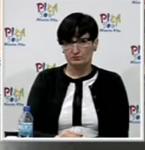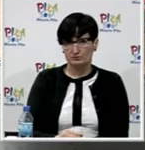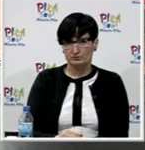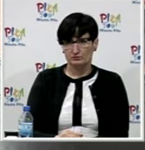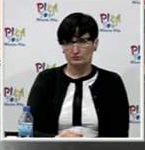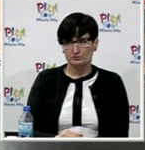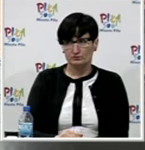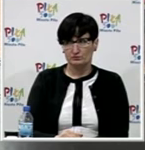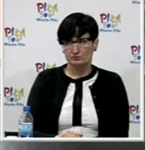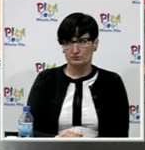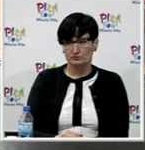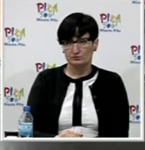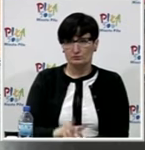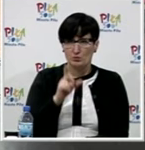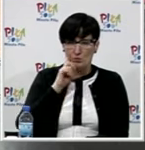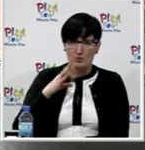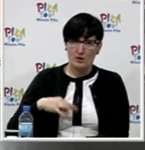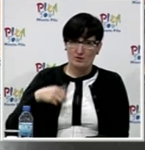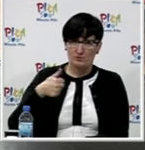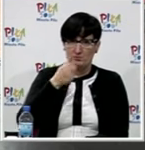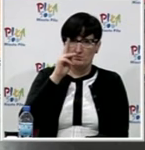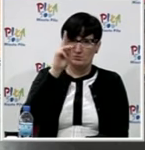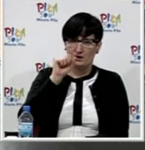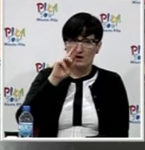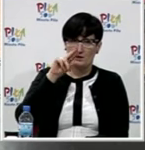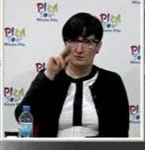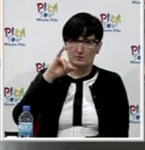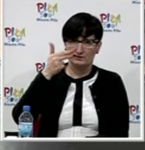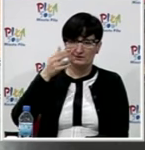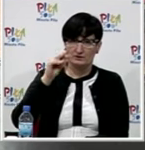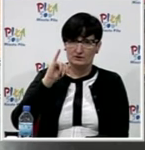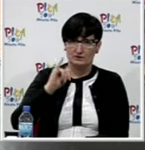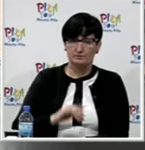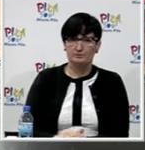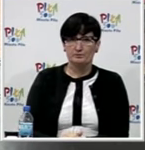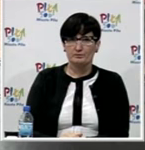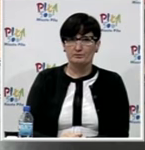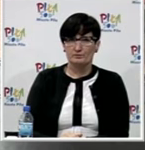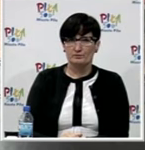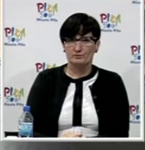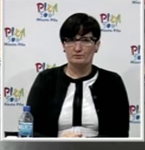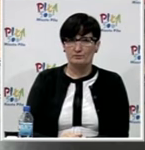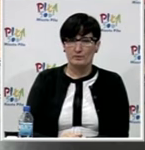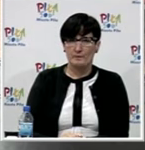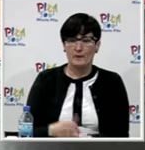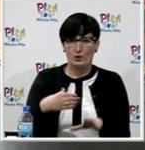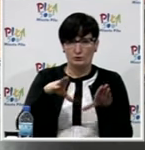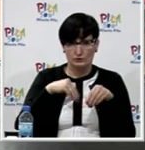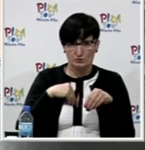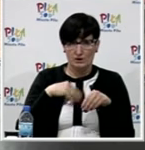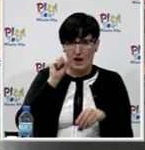Pan Przewodniczący Mieczysław Karpiński, bardzo proszę. Dziękuję bardzo. Szanowni Państwo, ponieważ dostaliśmy autopoprawkę w dniu